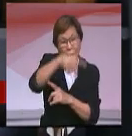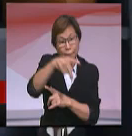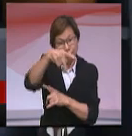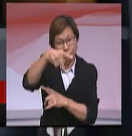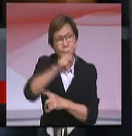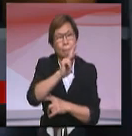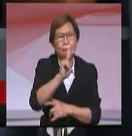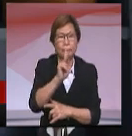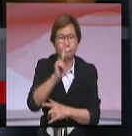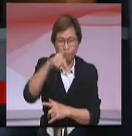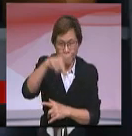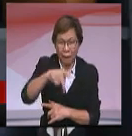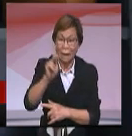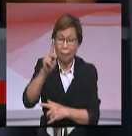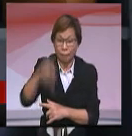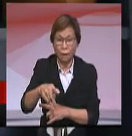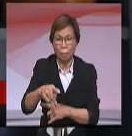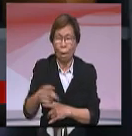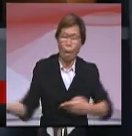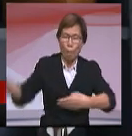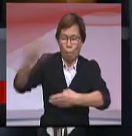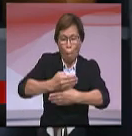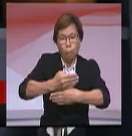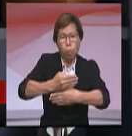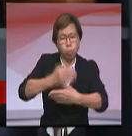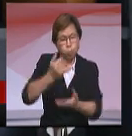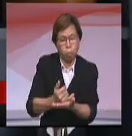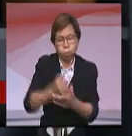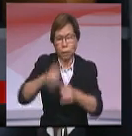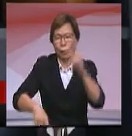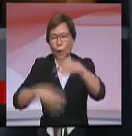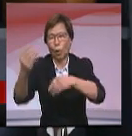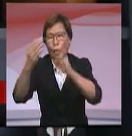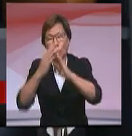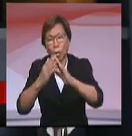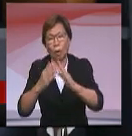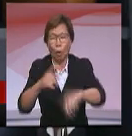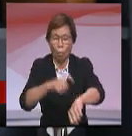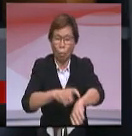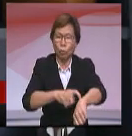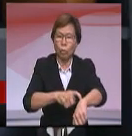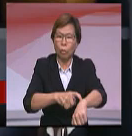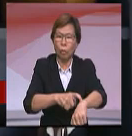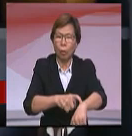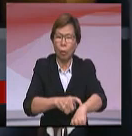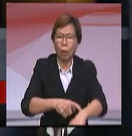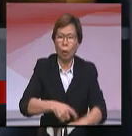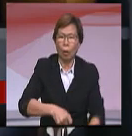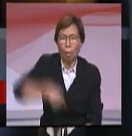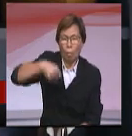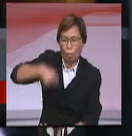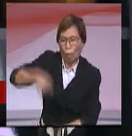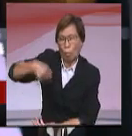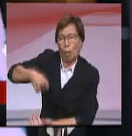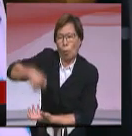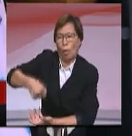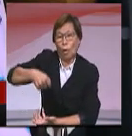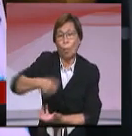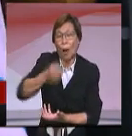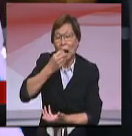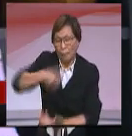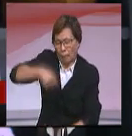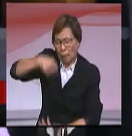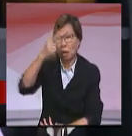lockdown. Kita tidak boleh keluar rumah pun. Sebab itu waktu itu bekalan makanan, bakul-bakul makanan dihantar oleh